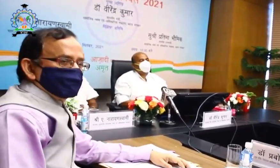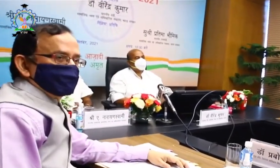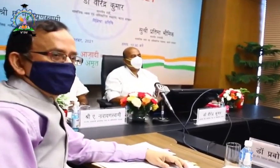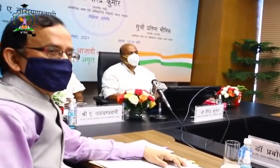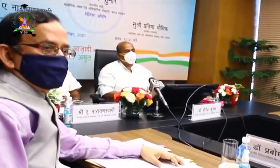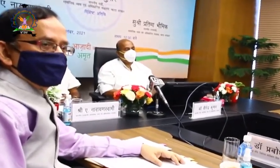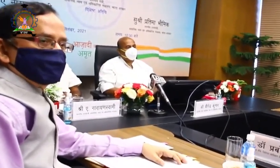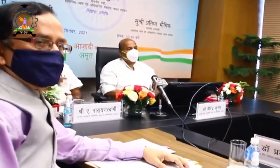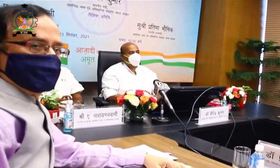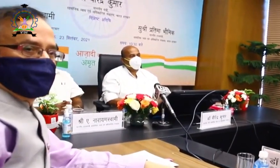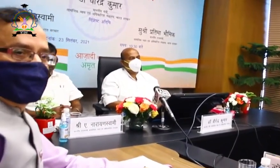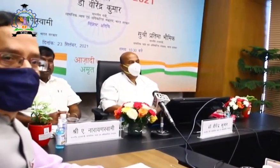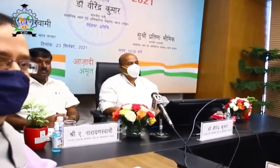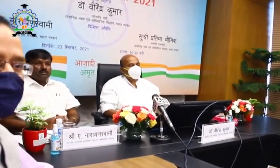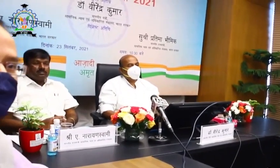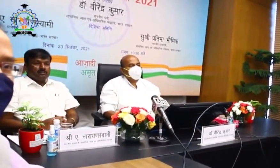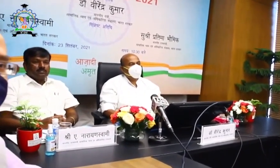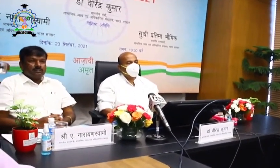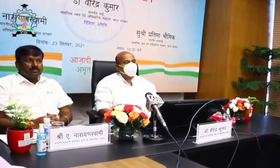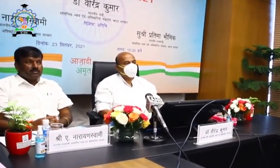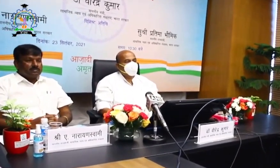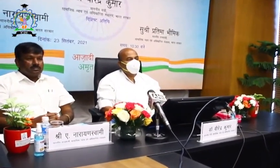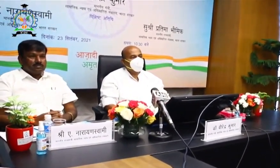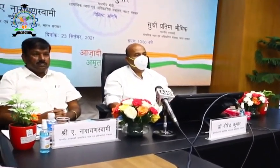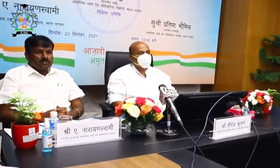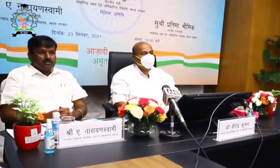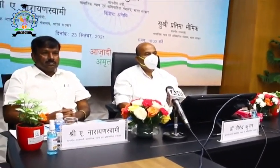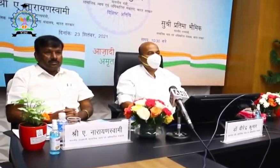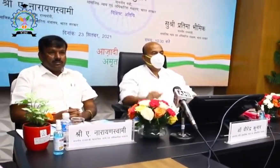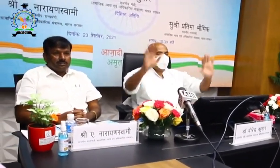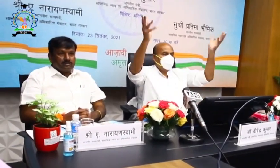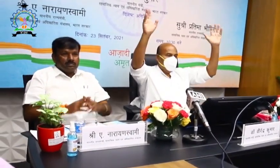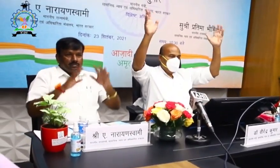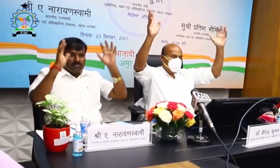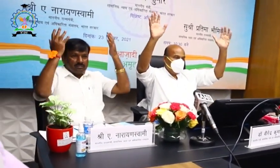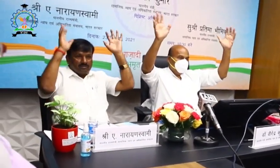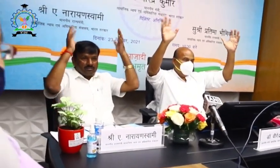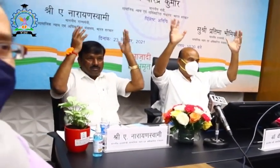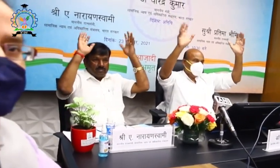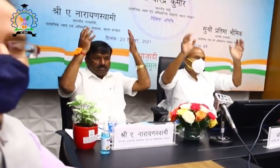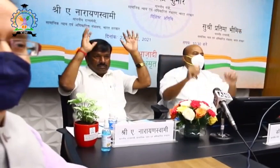प्रथम पुरस्कार जाता है जीशा शिबू को, वो भी कल्याण केंद्र पंचकुला हरियाणा से।